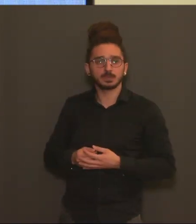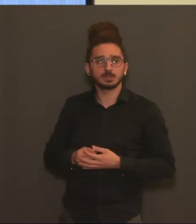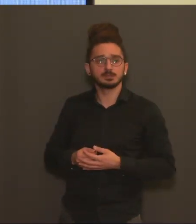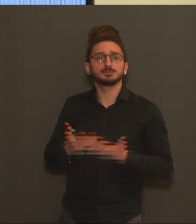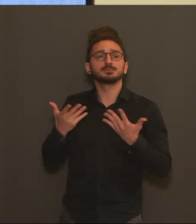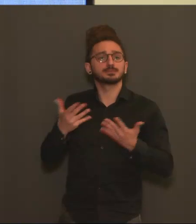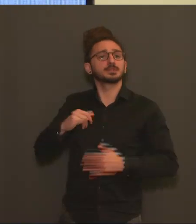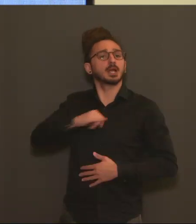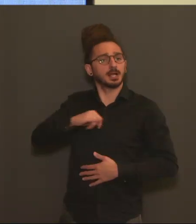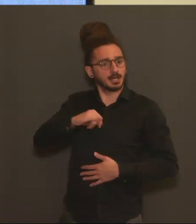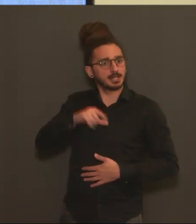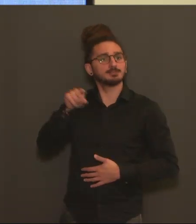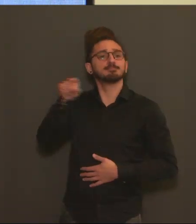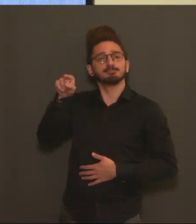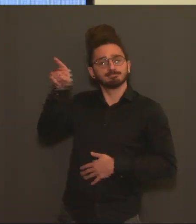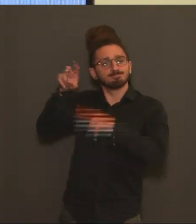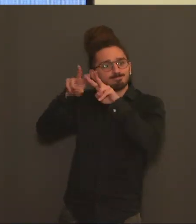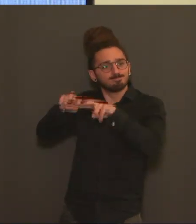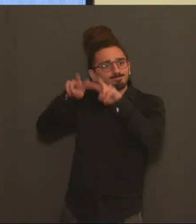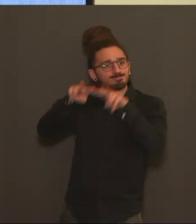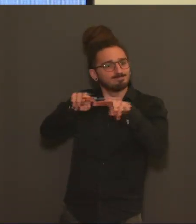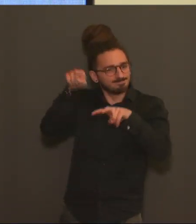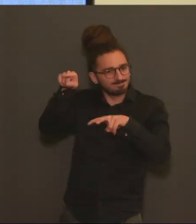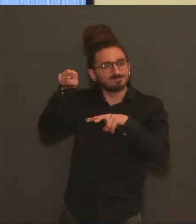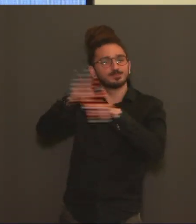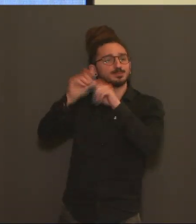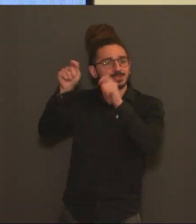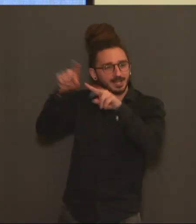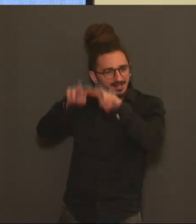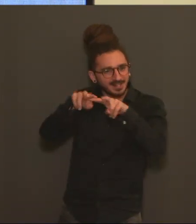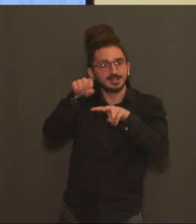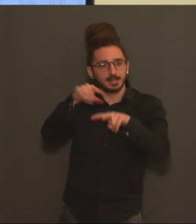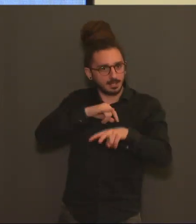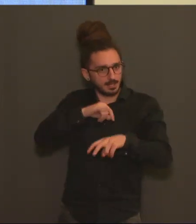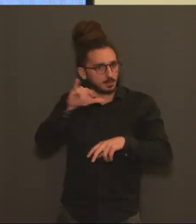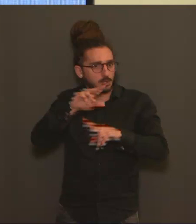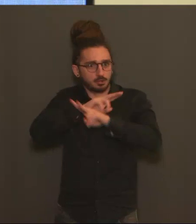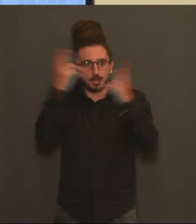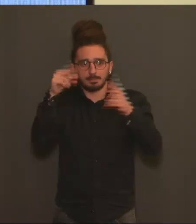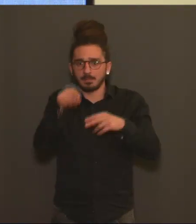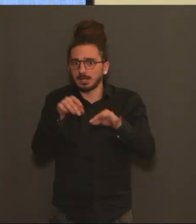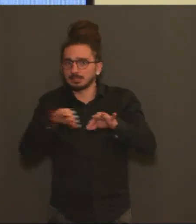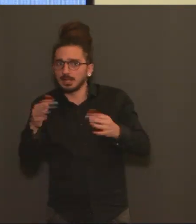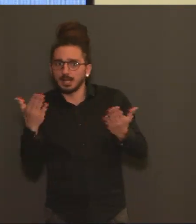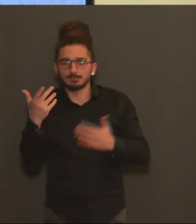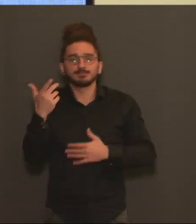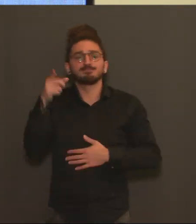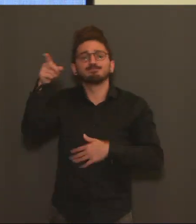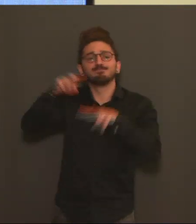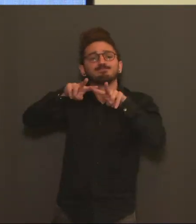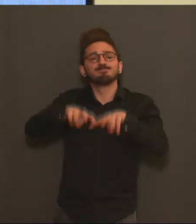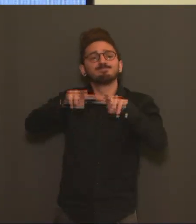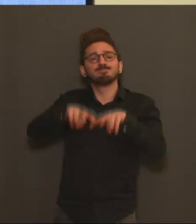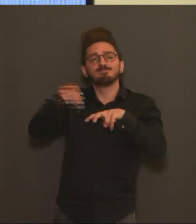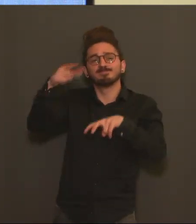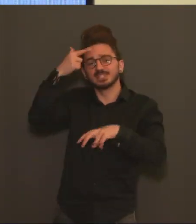cliniques et de la vraie vie sur le terrain. Au niveau des études cliniques, si on reprend les vaccins à ARN